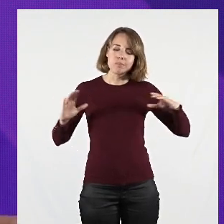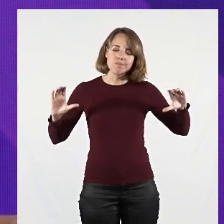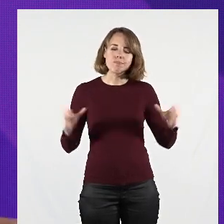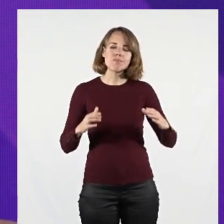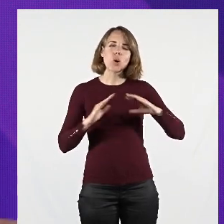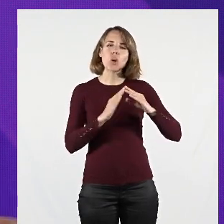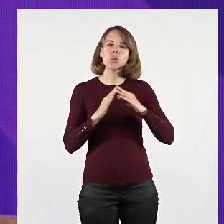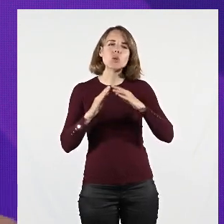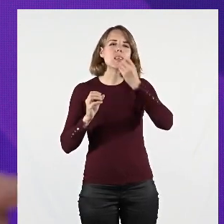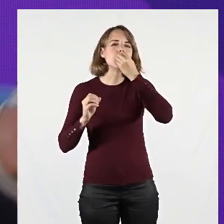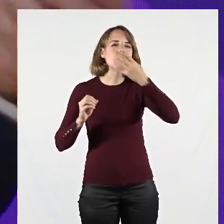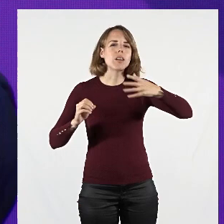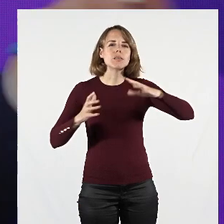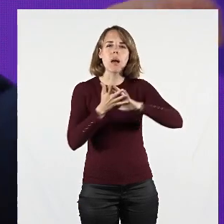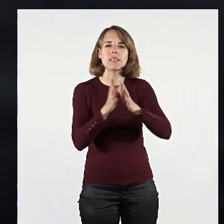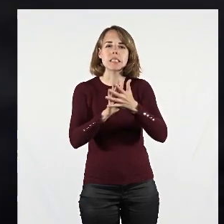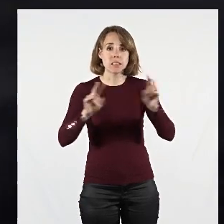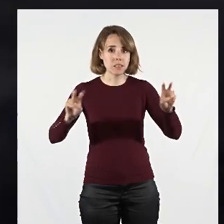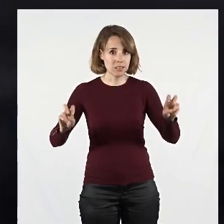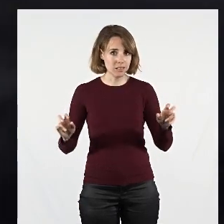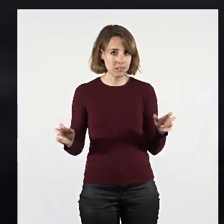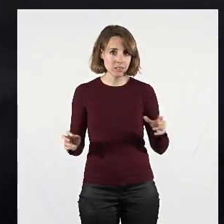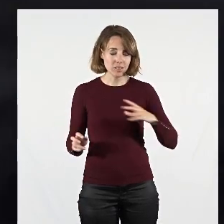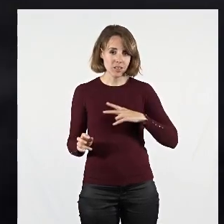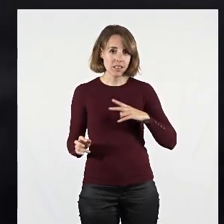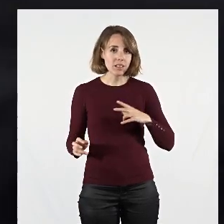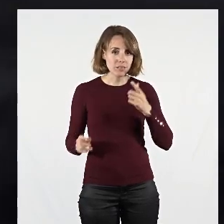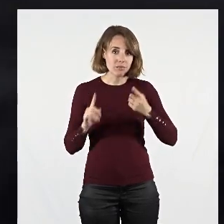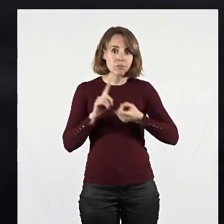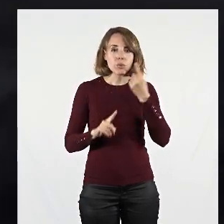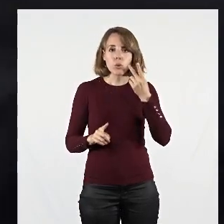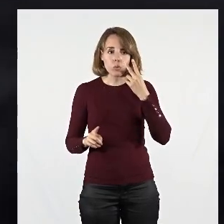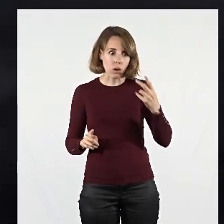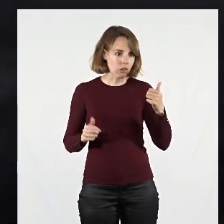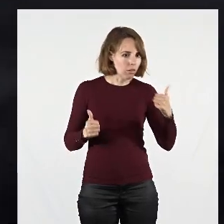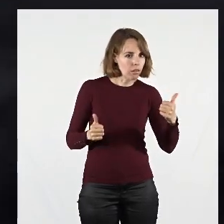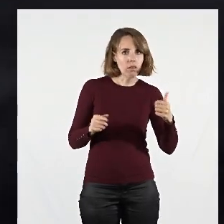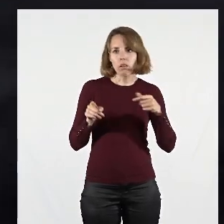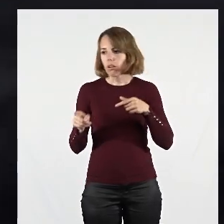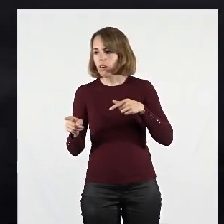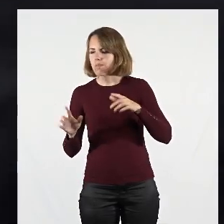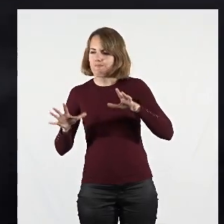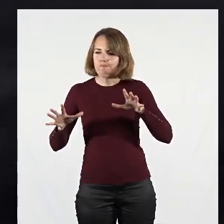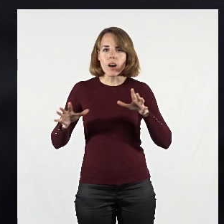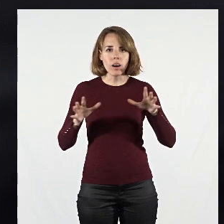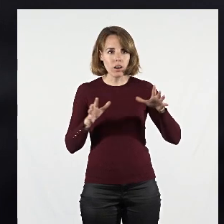aussi l'idée, au-delà du bonus-malus, c'est de voir qui fait bien et que cette intelligence se répande un petit peu.